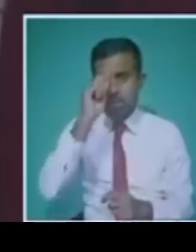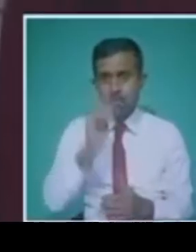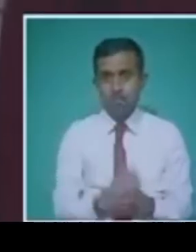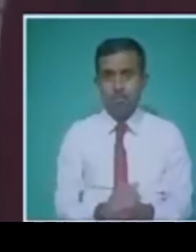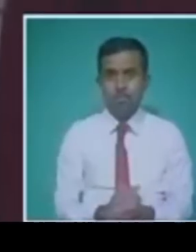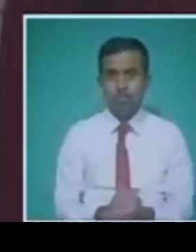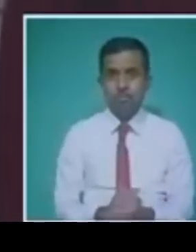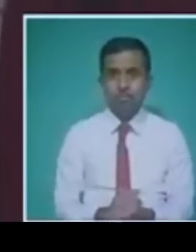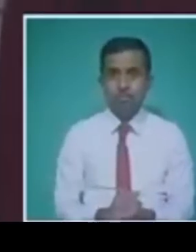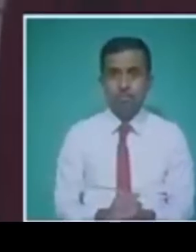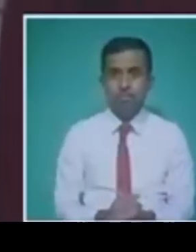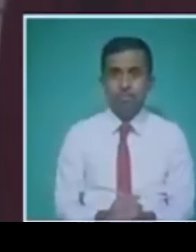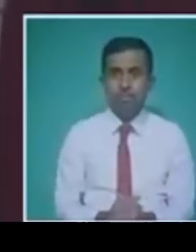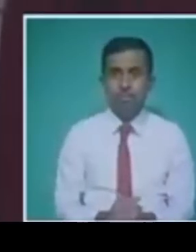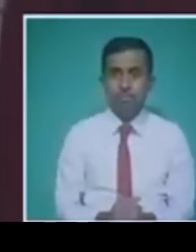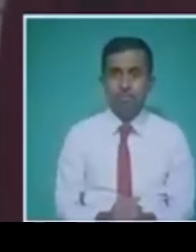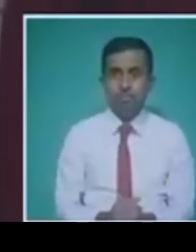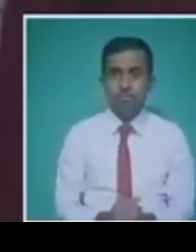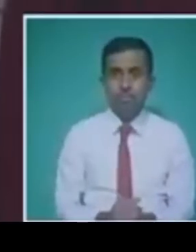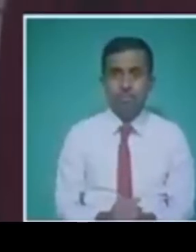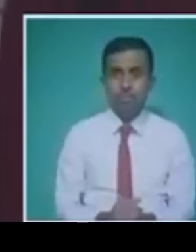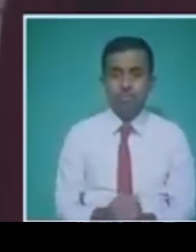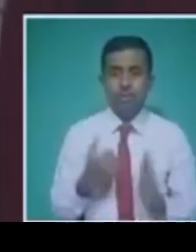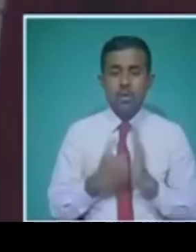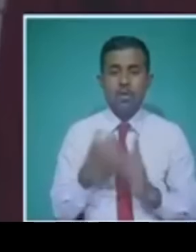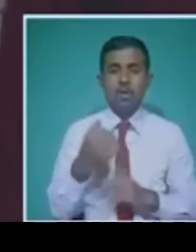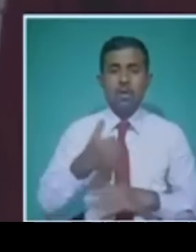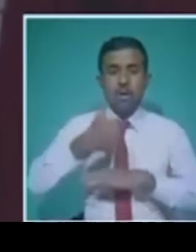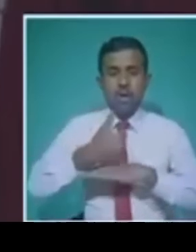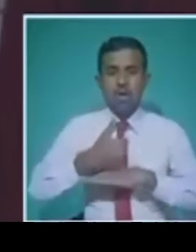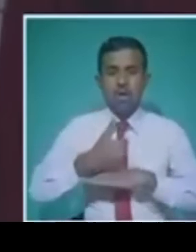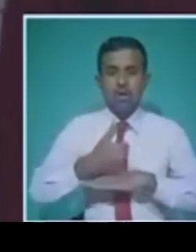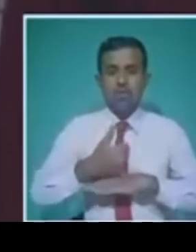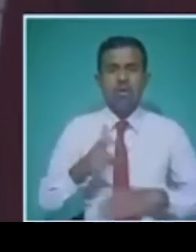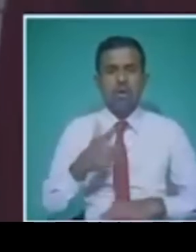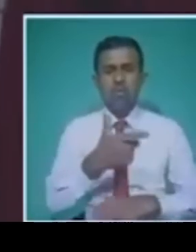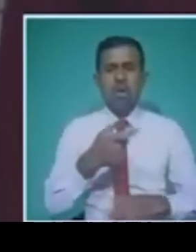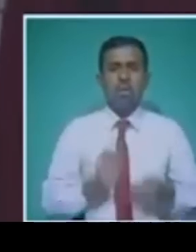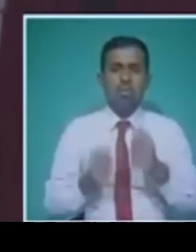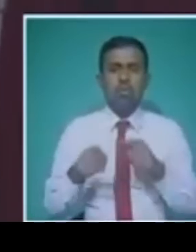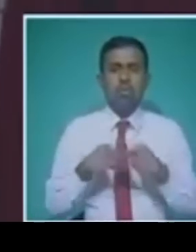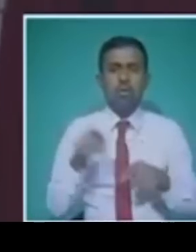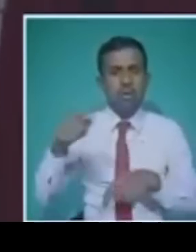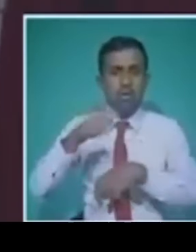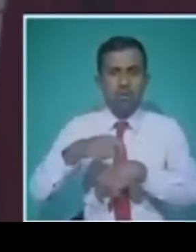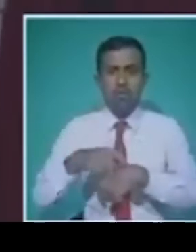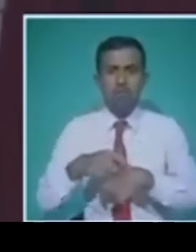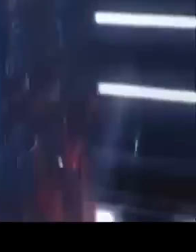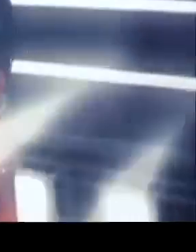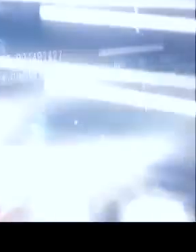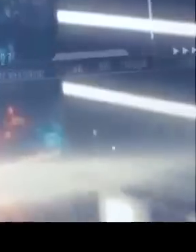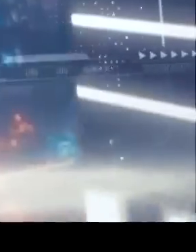ஐயோ, கொஞ்சம் கத்தாதீங்க. மீன் கடை அவங்களோட டைமுக்கு பேசிட்டு திரும்பி திரும்பி குறுக்கா குறுக்கா கத்திக்கொண்டு இருக்கிறீங்கல்ல, எல்லாருக்கும் சான்ஸ் கொடுங்க